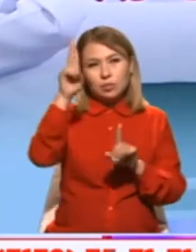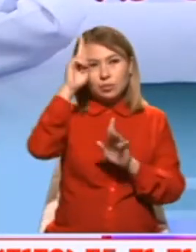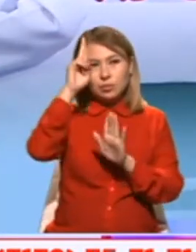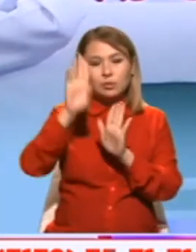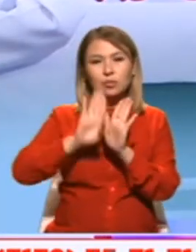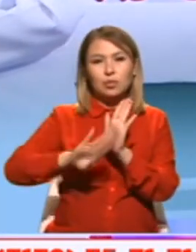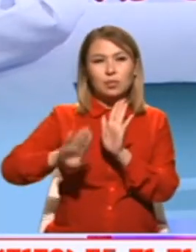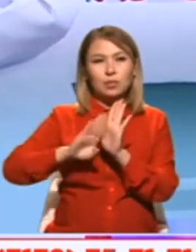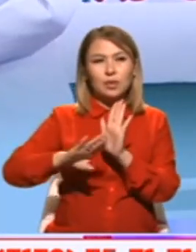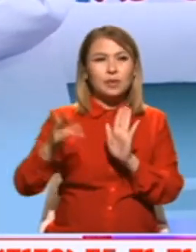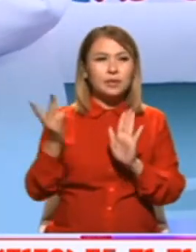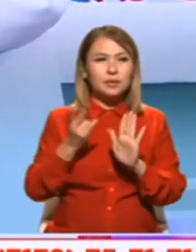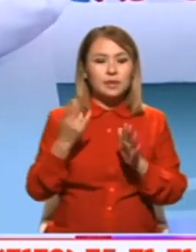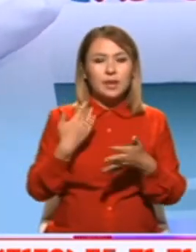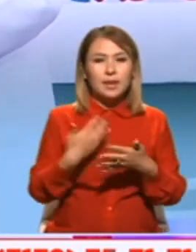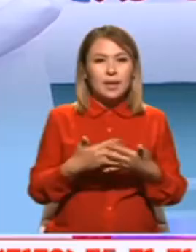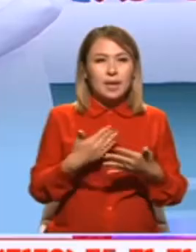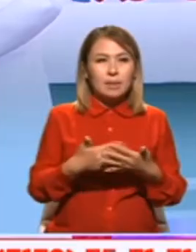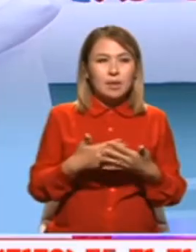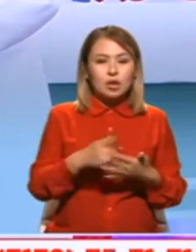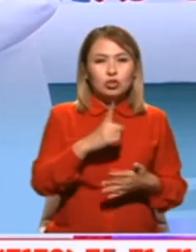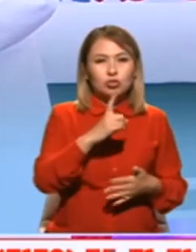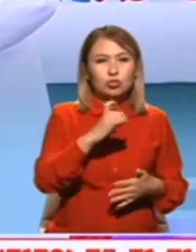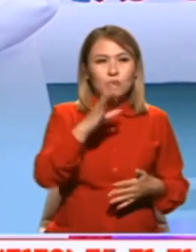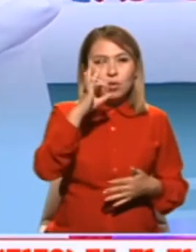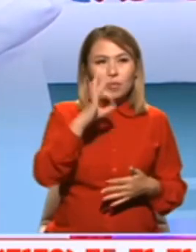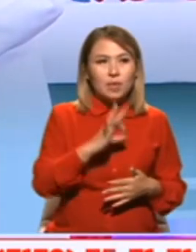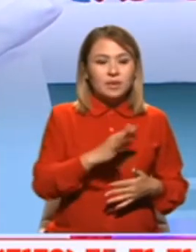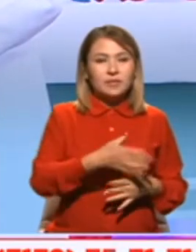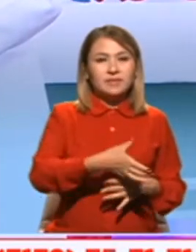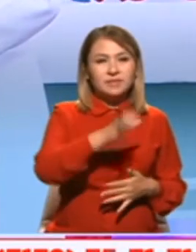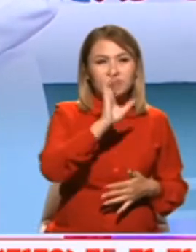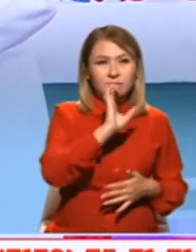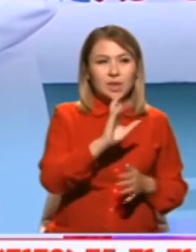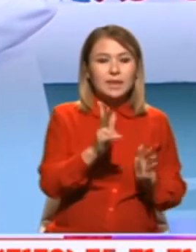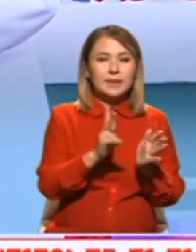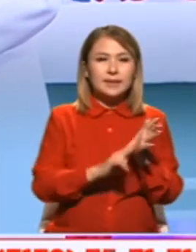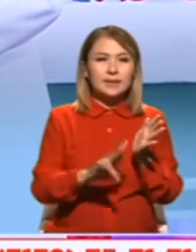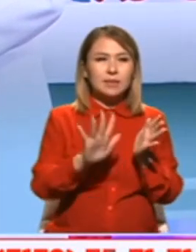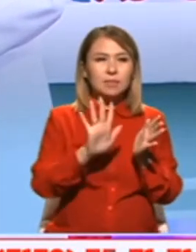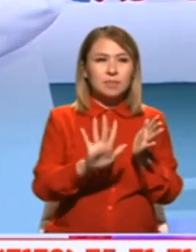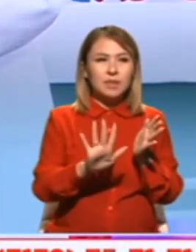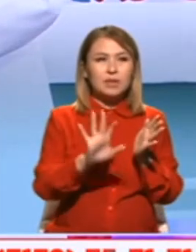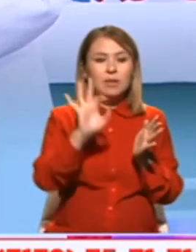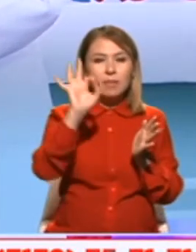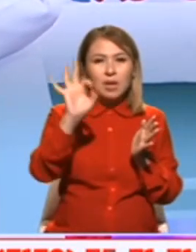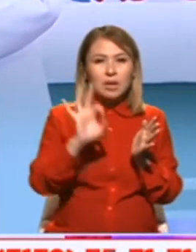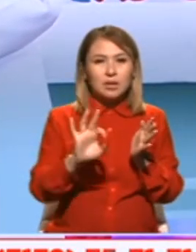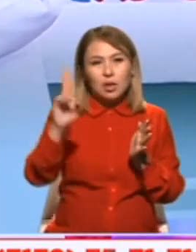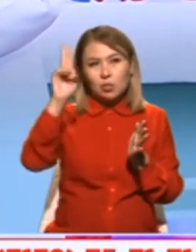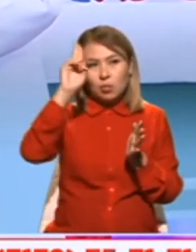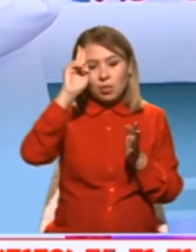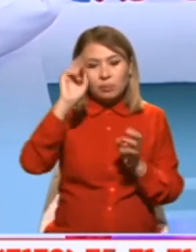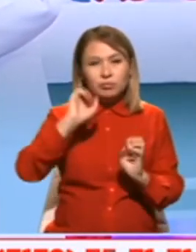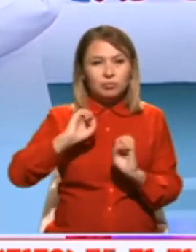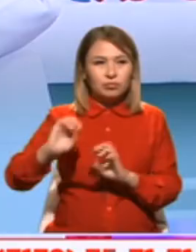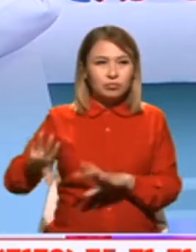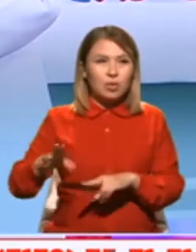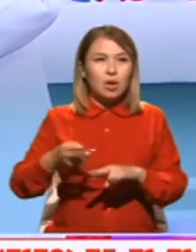керек. Жалпы мысалы 100% су ішетін болсақ, 85% шығу керек. Қалғаны біздің термен, деммен шығады деген сияқты. Мына қараңыздар,